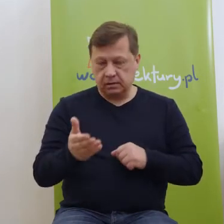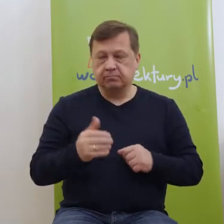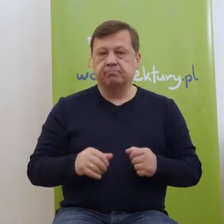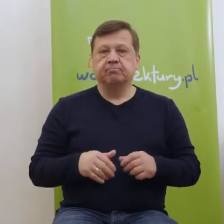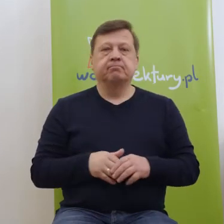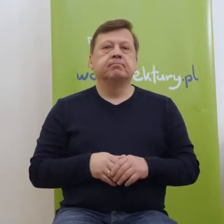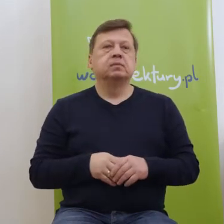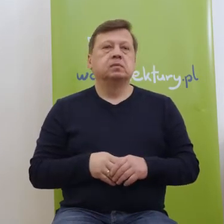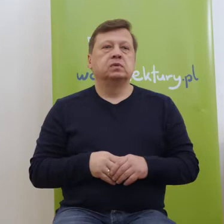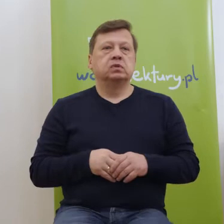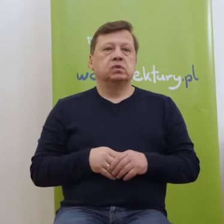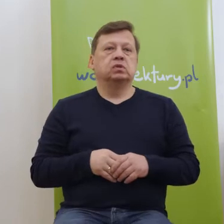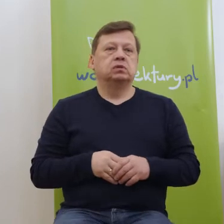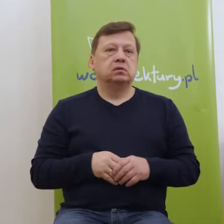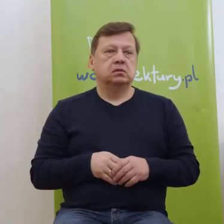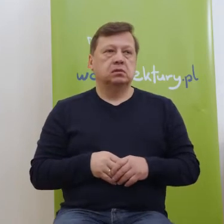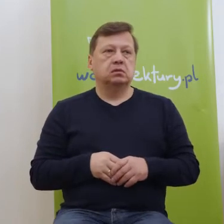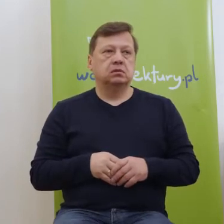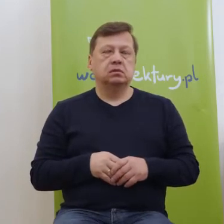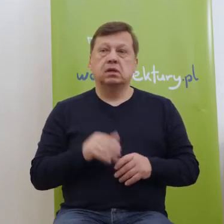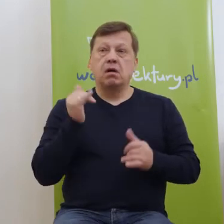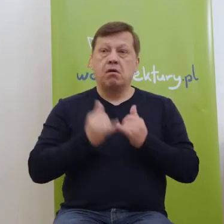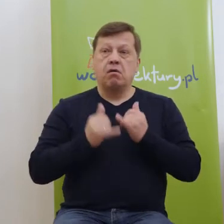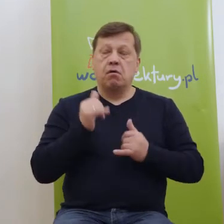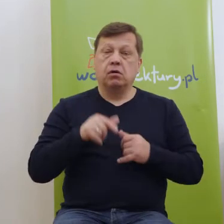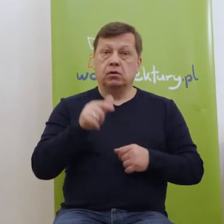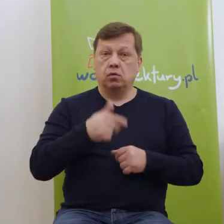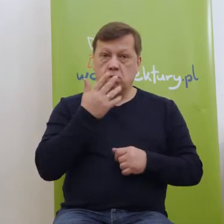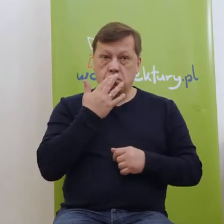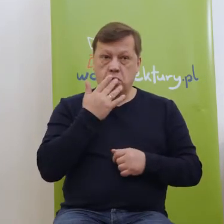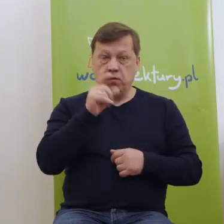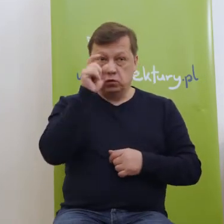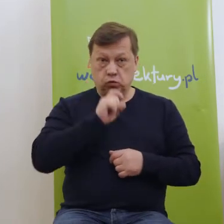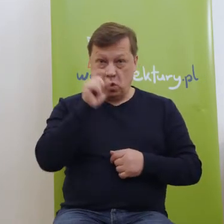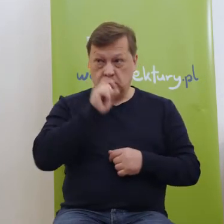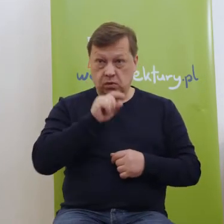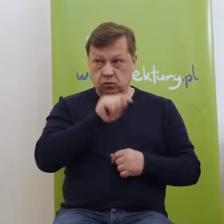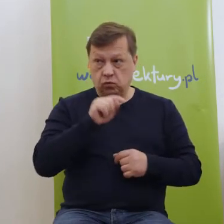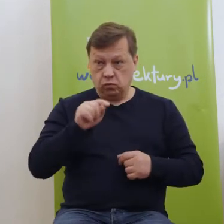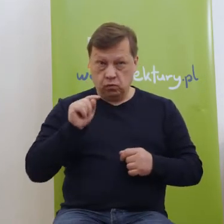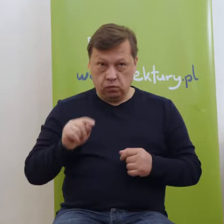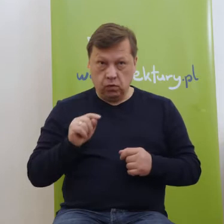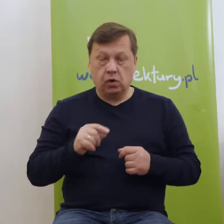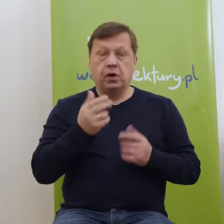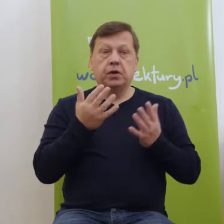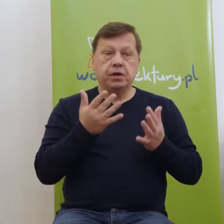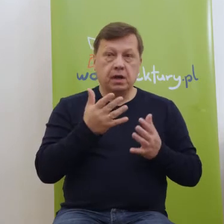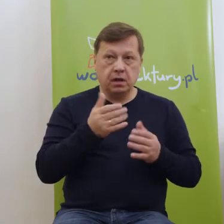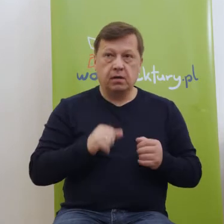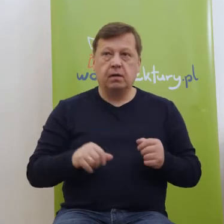a jeżeli mu się mówi, że jest złe, a ile tego zła